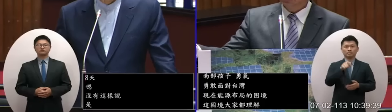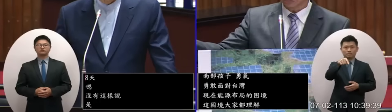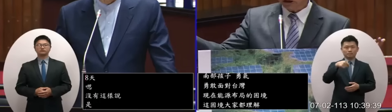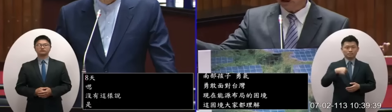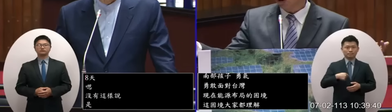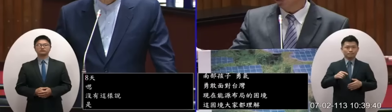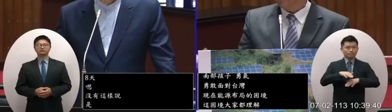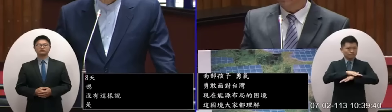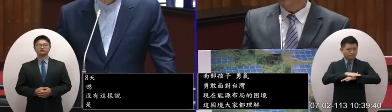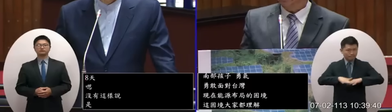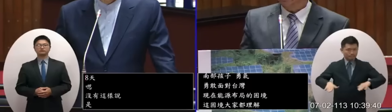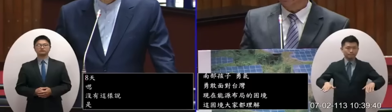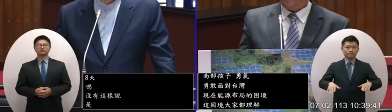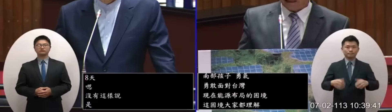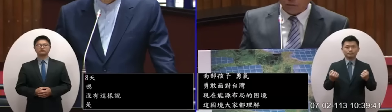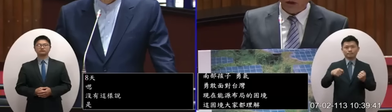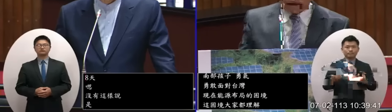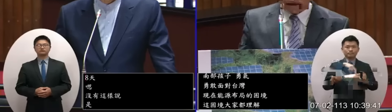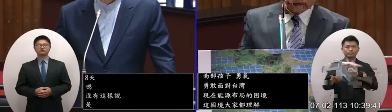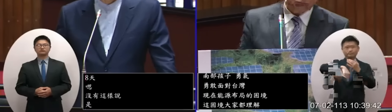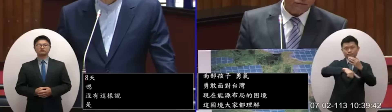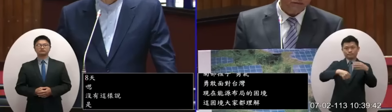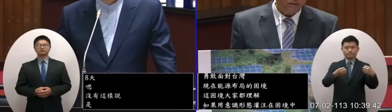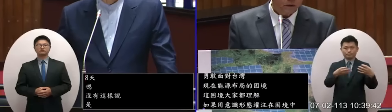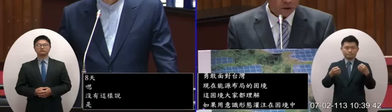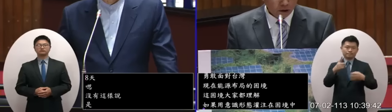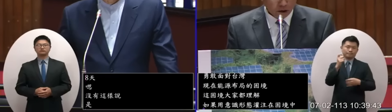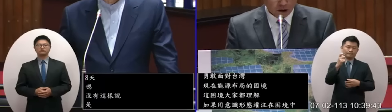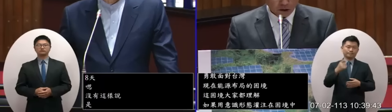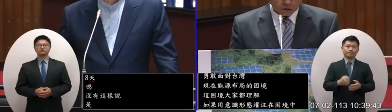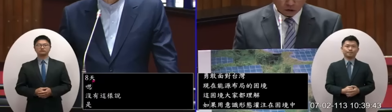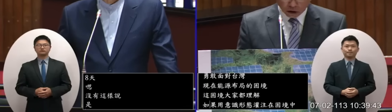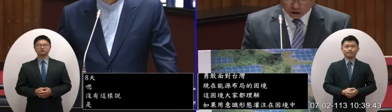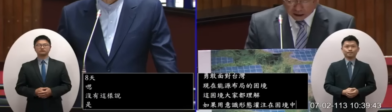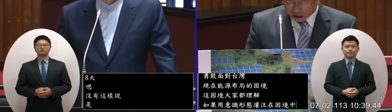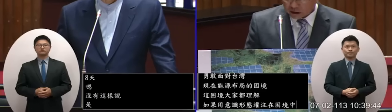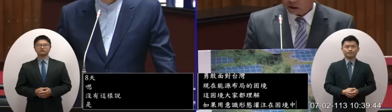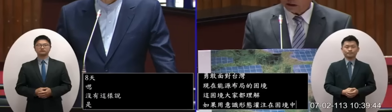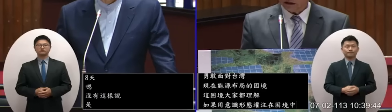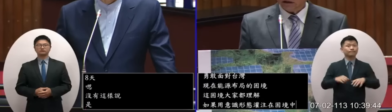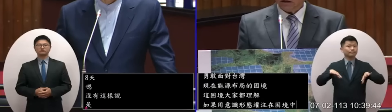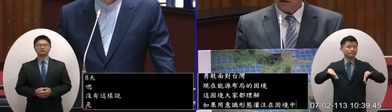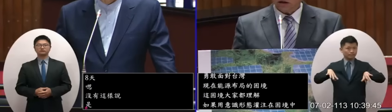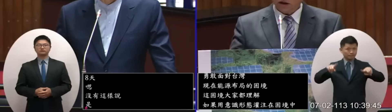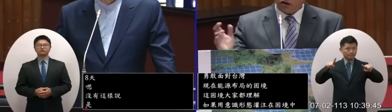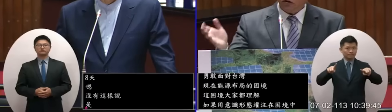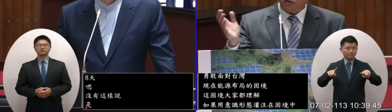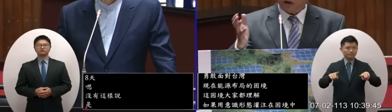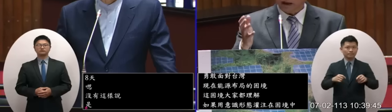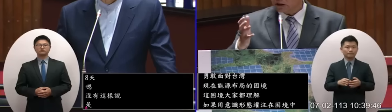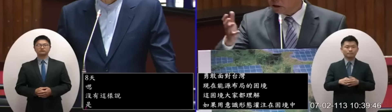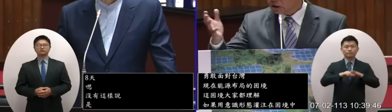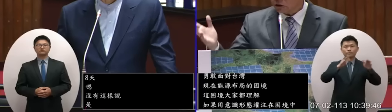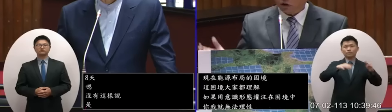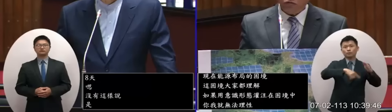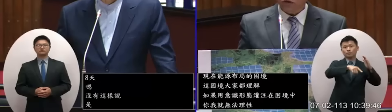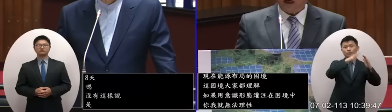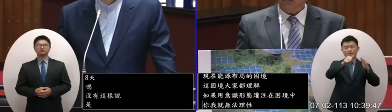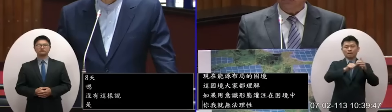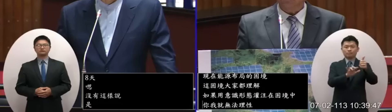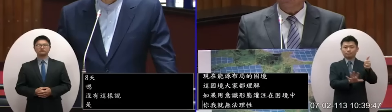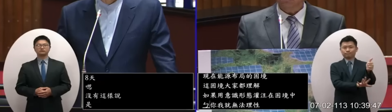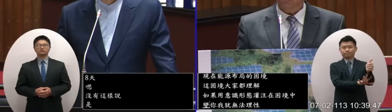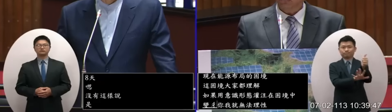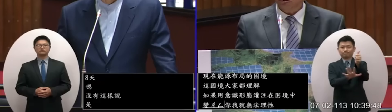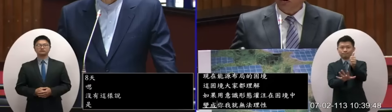性，伫这个国会殿堂来探讨。所以打开始，到院长带领着恁这团队